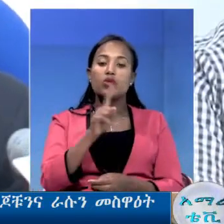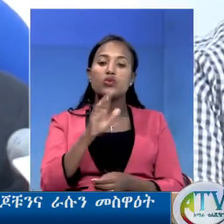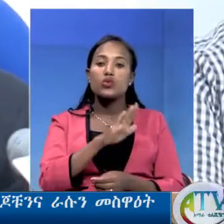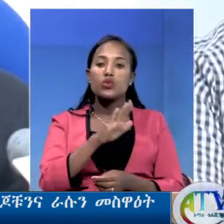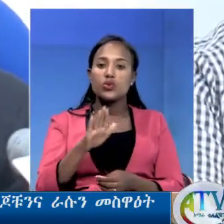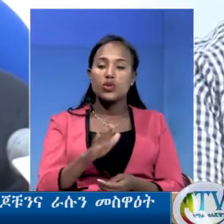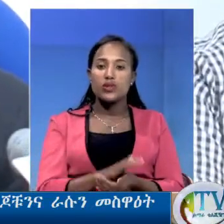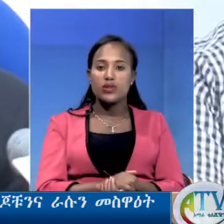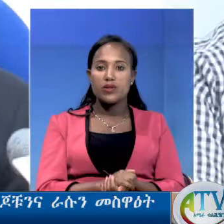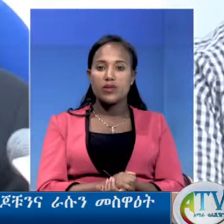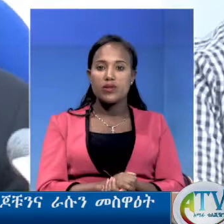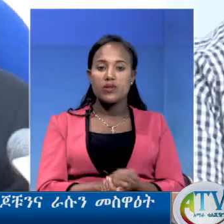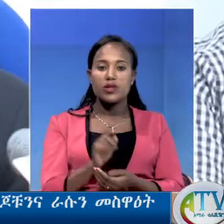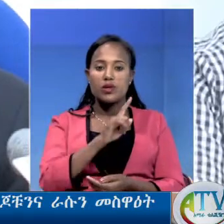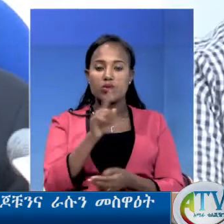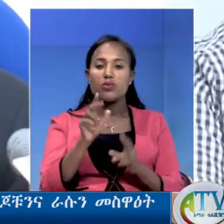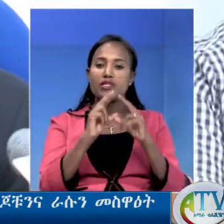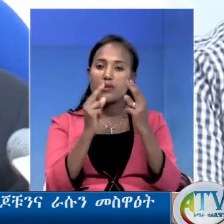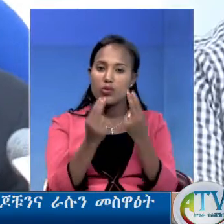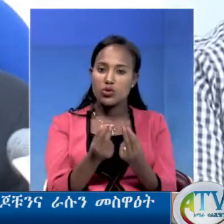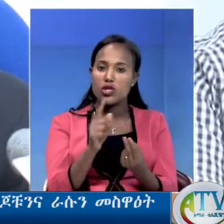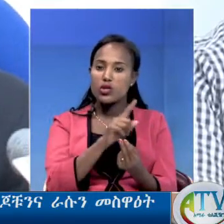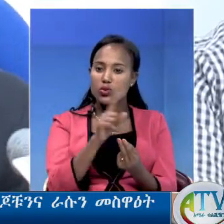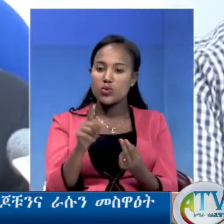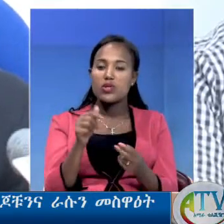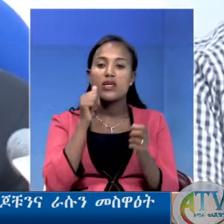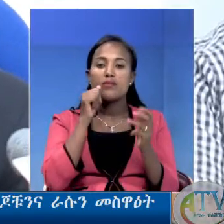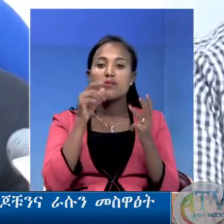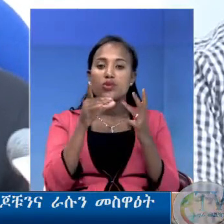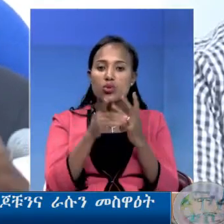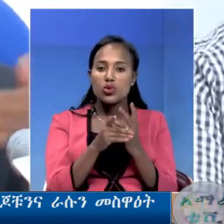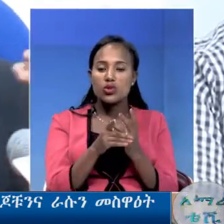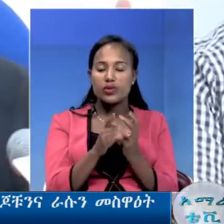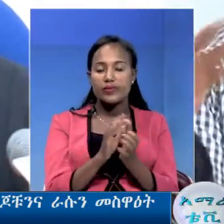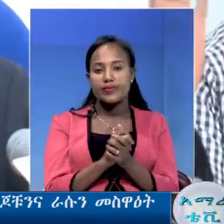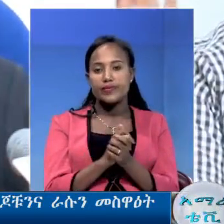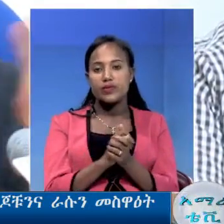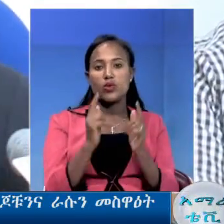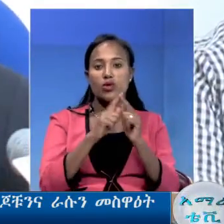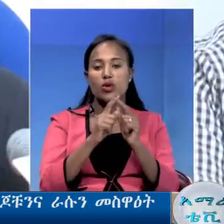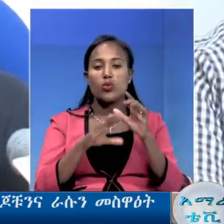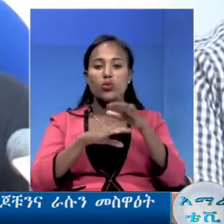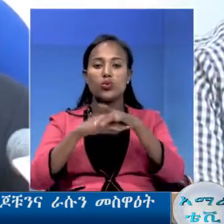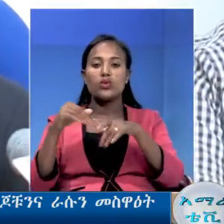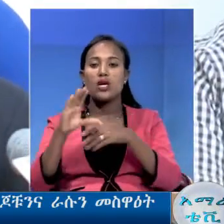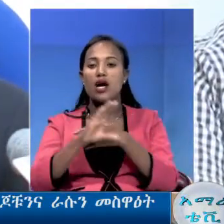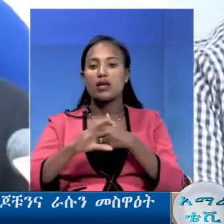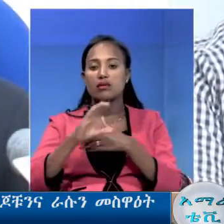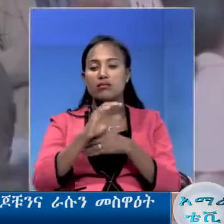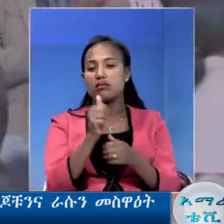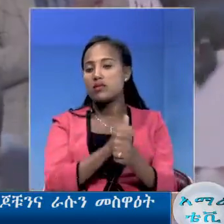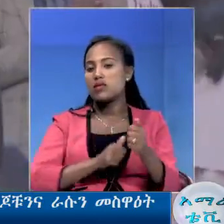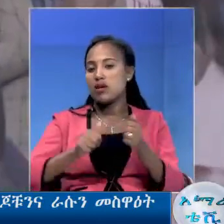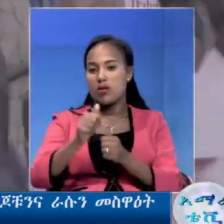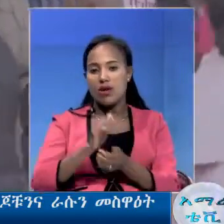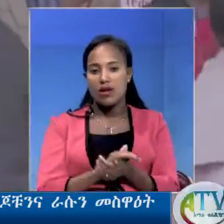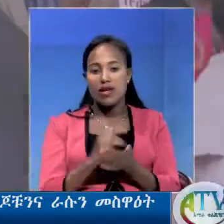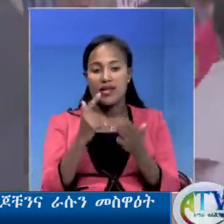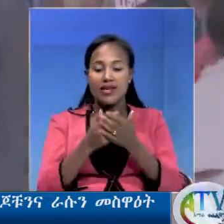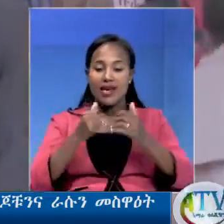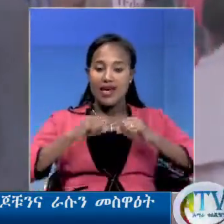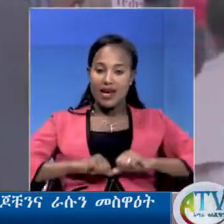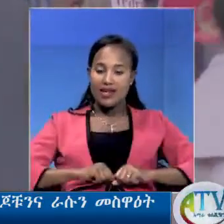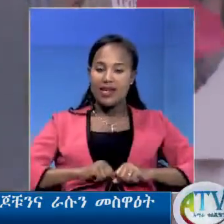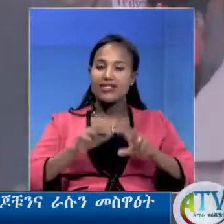ልጆች፣ የእነሱ ቤተሰቦች፣ የእነሱ ሚስቶች ኦልሬዲ ወደ ውጭ ሀገር ተሻግረዋል። ይህ